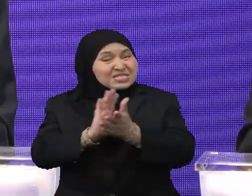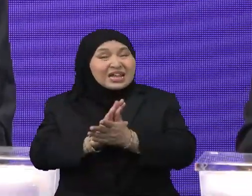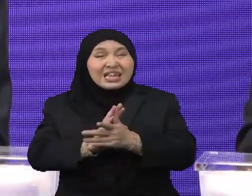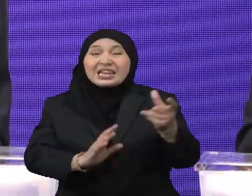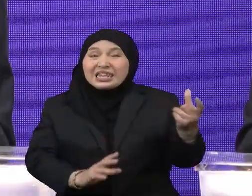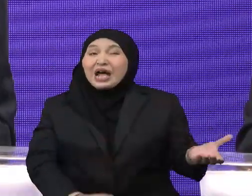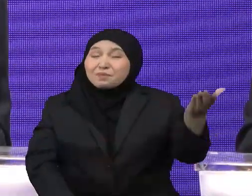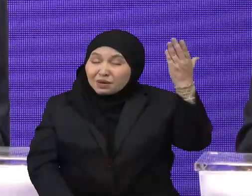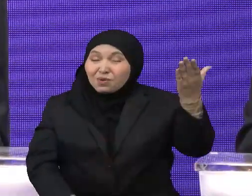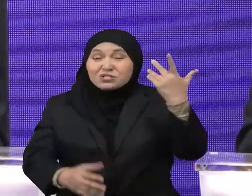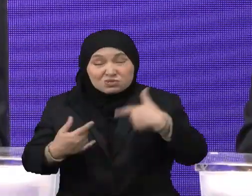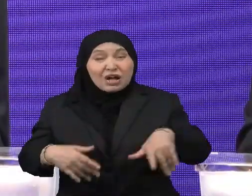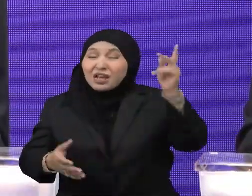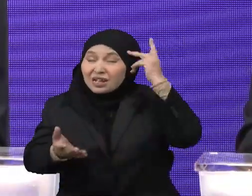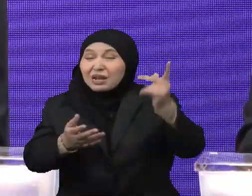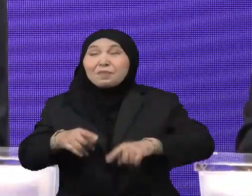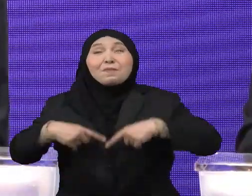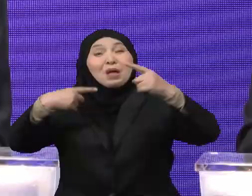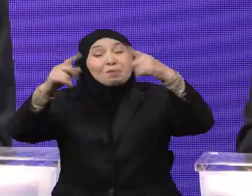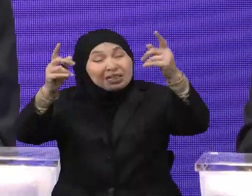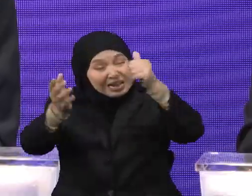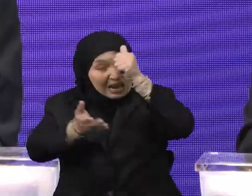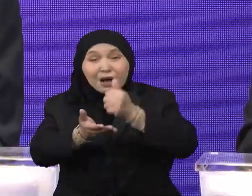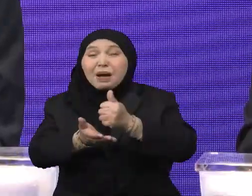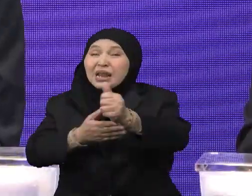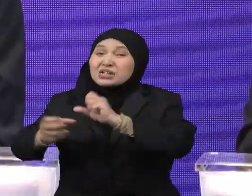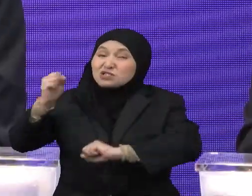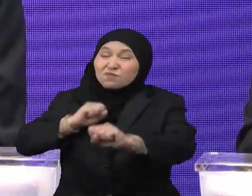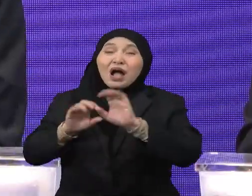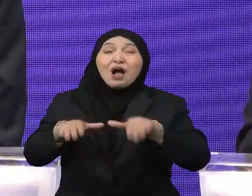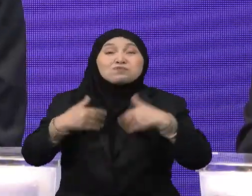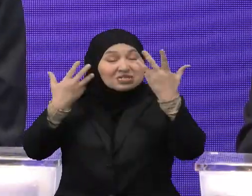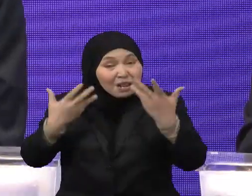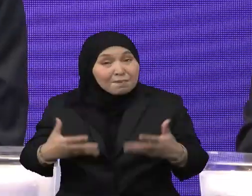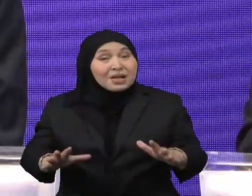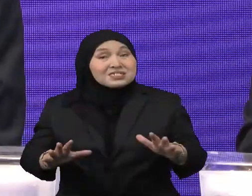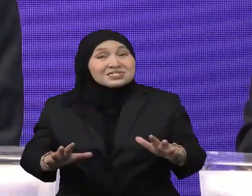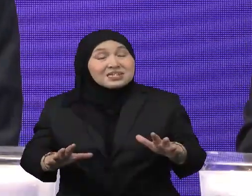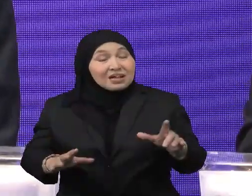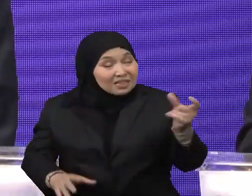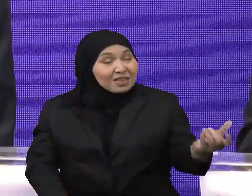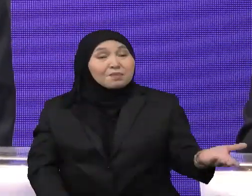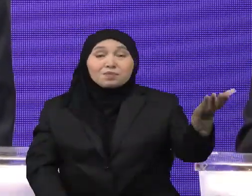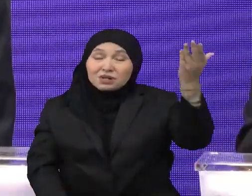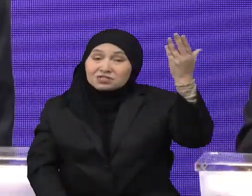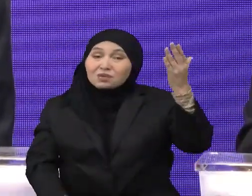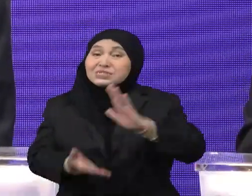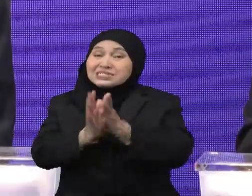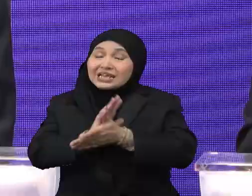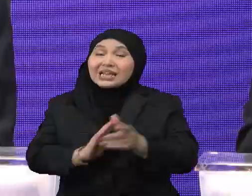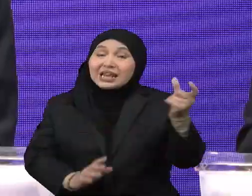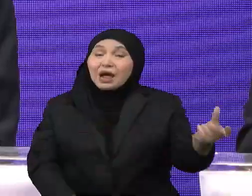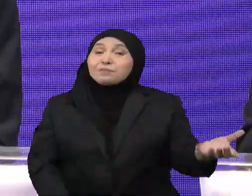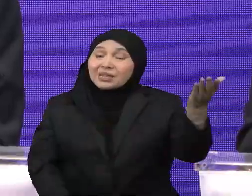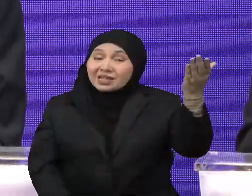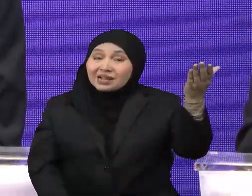pun seorang yang amanah dan dikenali ramai sebagai seorang yang mana Bagaimana pula selepas ah Nabi Shallallahu Alaihi Wasallam menjadi seorang nabi